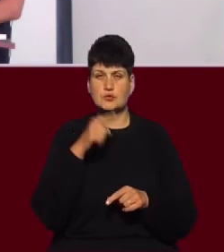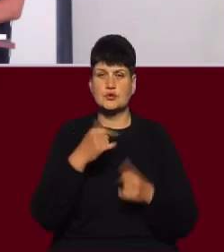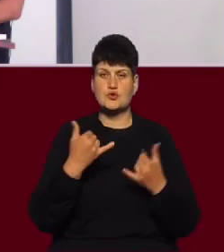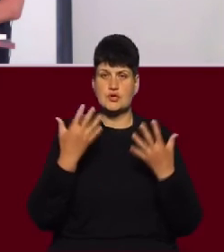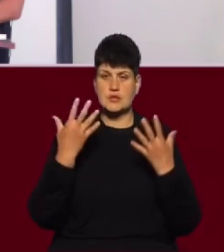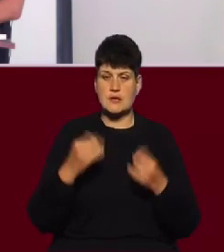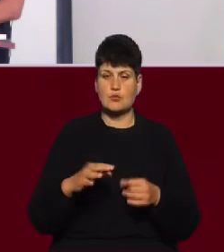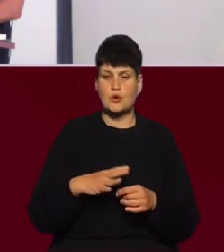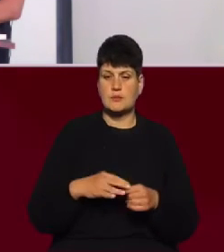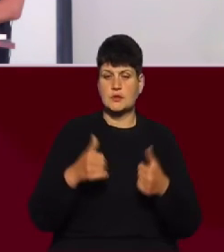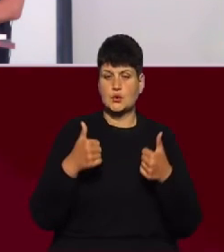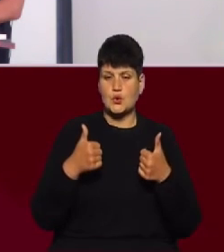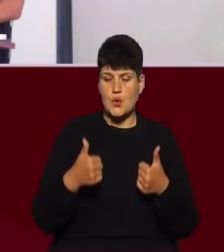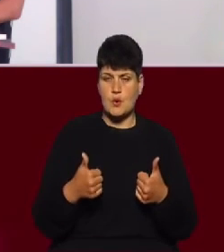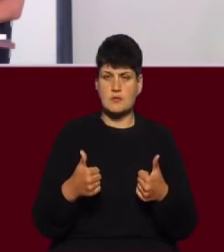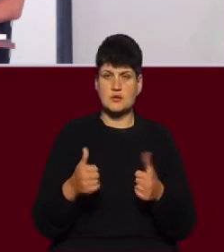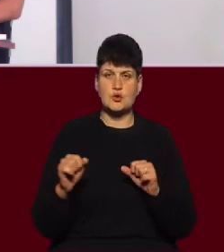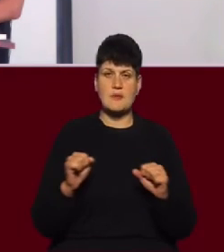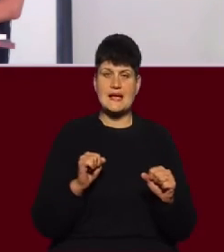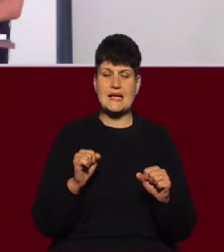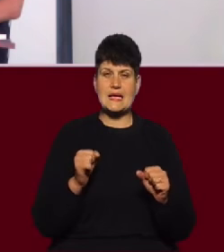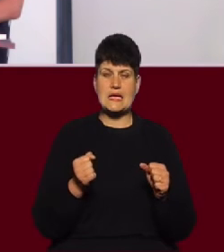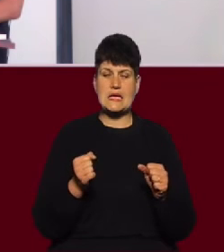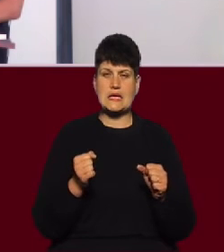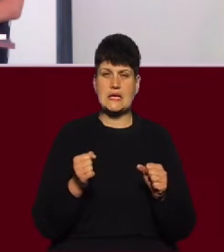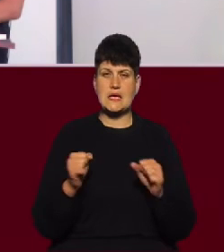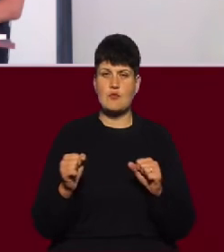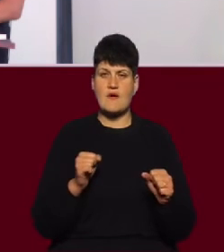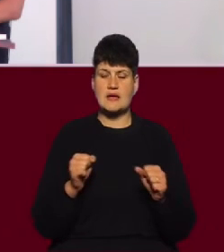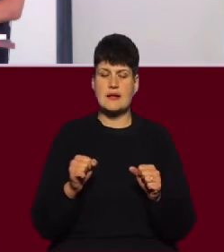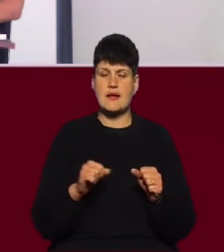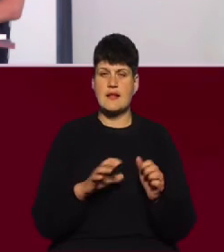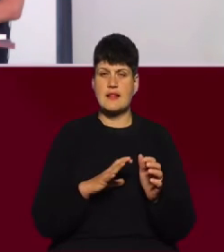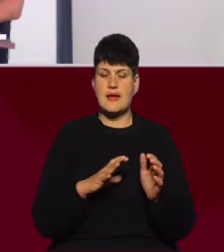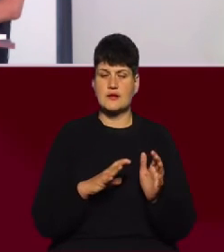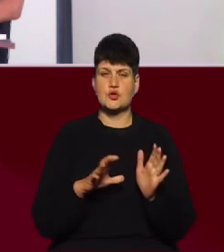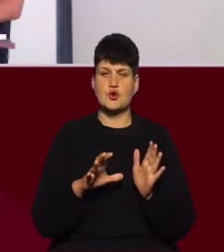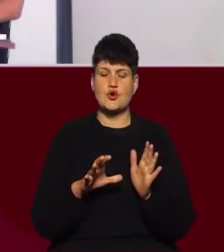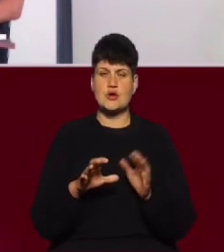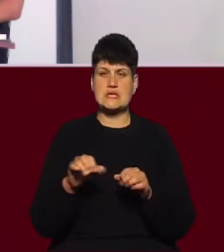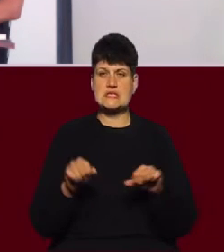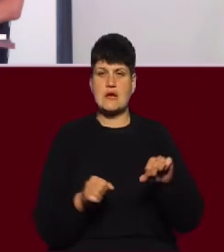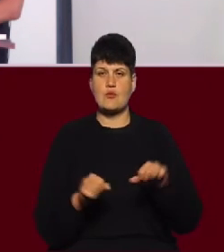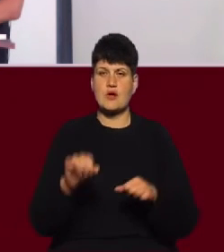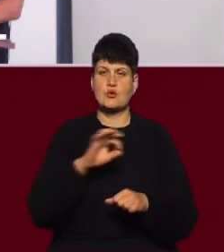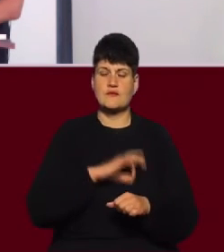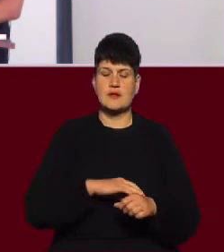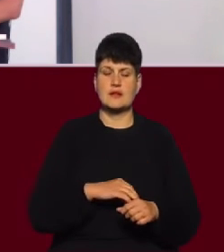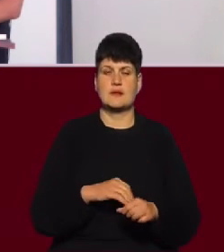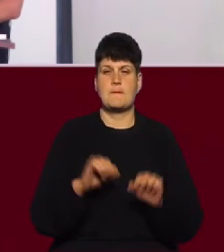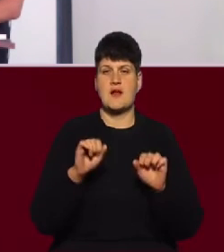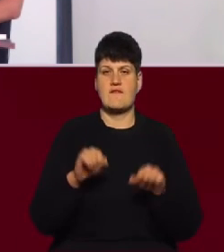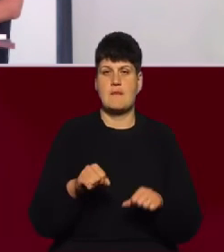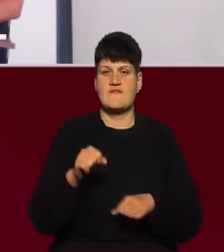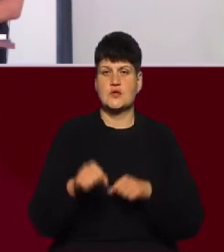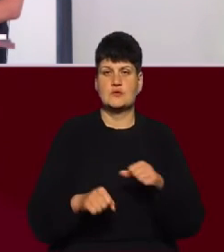щоб кермувальники електросамокатів користувалися правами велосипедистів, хоча би, тому що там є елементарне, таке як